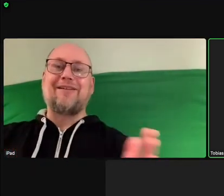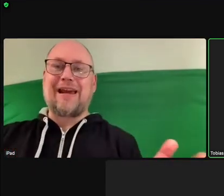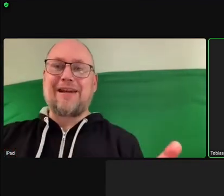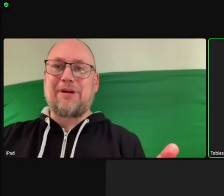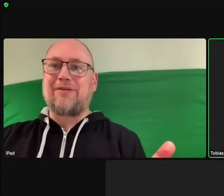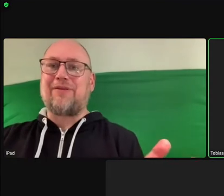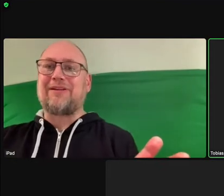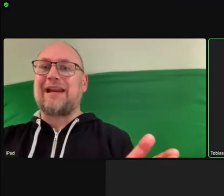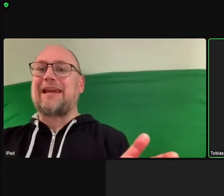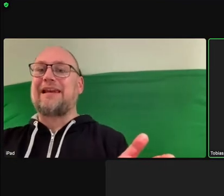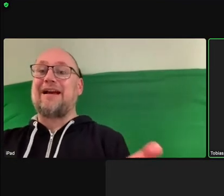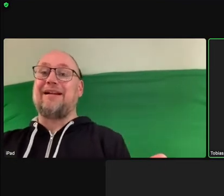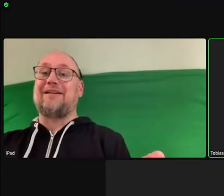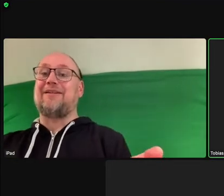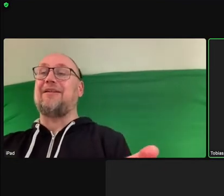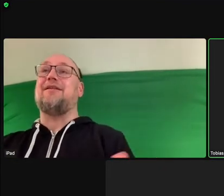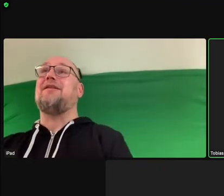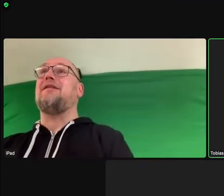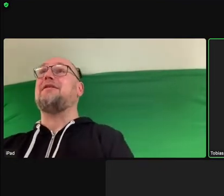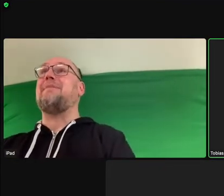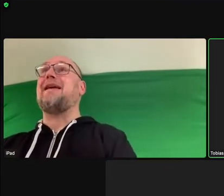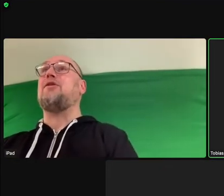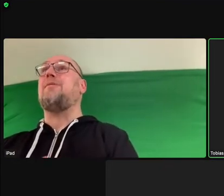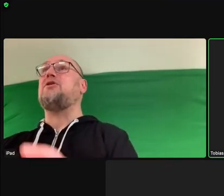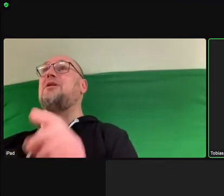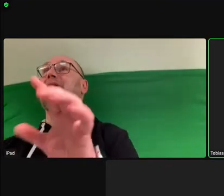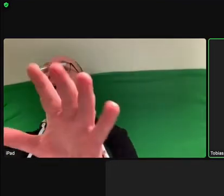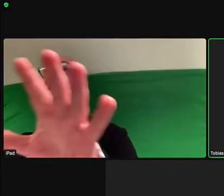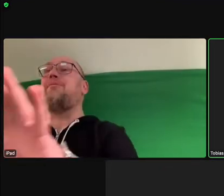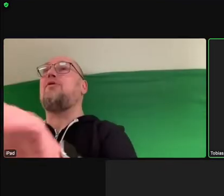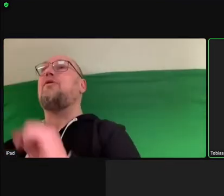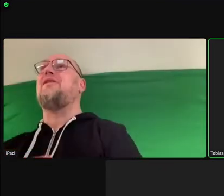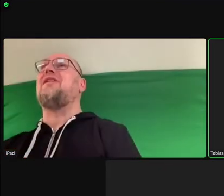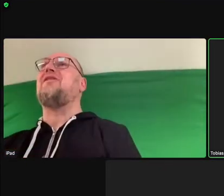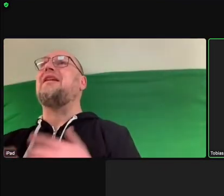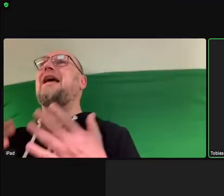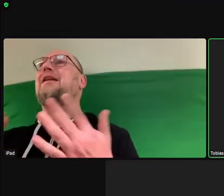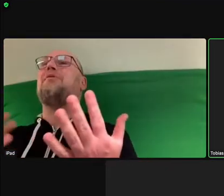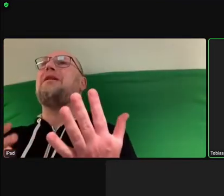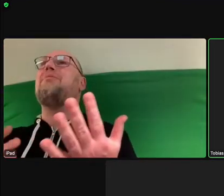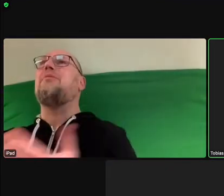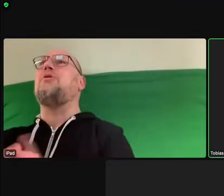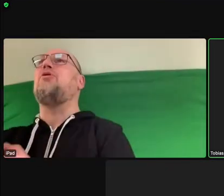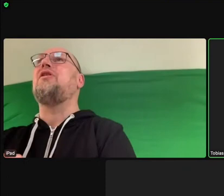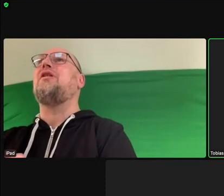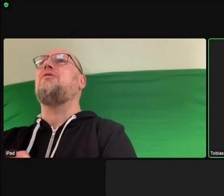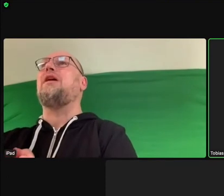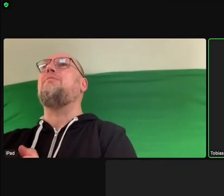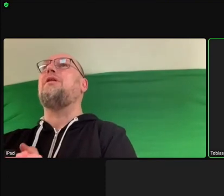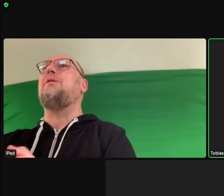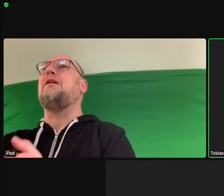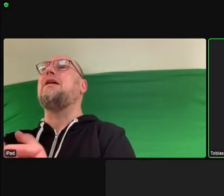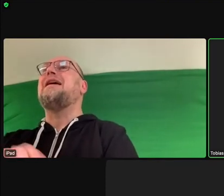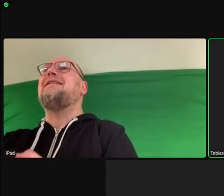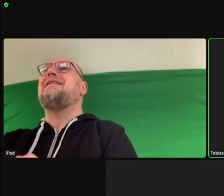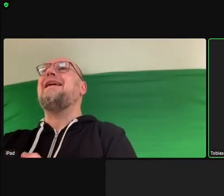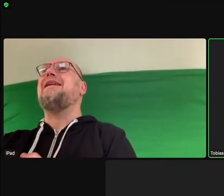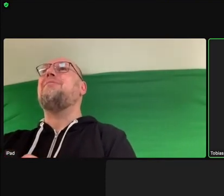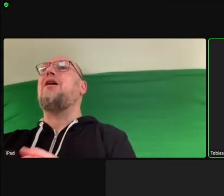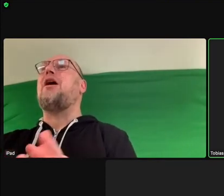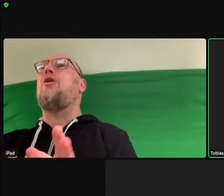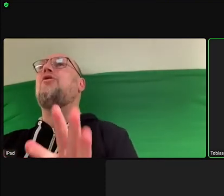anderen Seite das iPad, was gleich als Gebärdendolmetscher mit eingebaut wird. Also das ist dann eine beliebige Benutzerin oder ein beliebiger